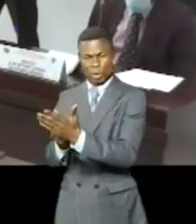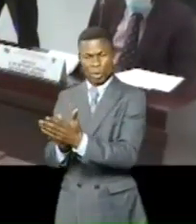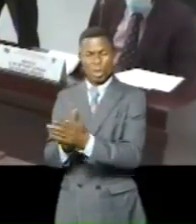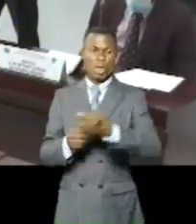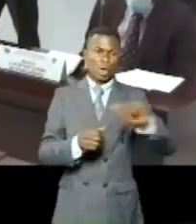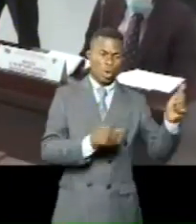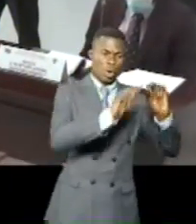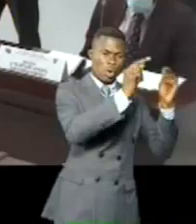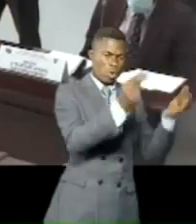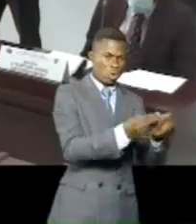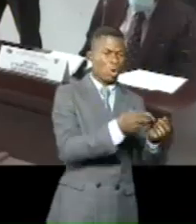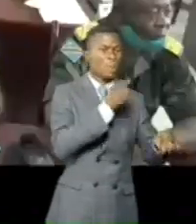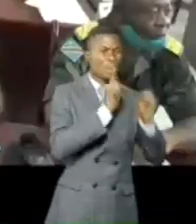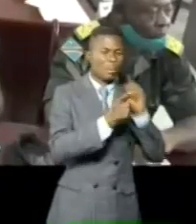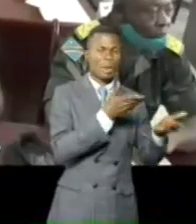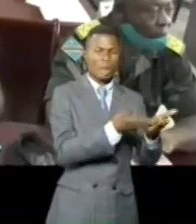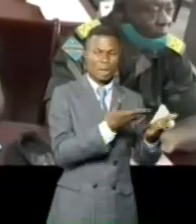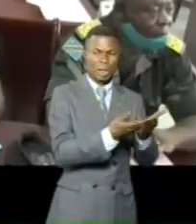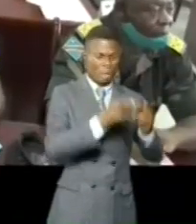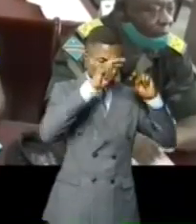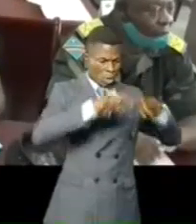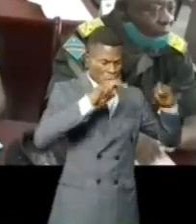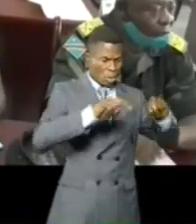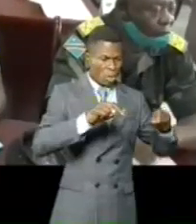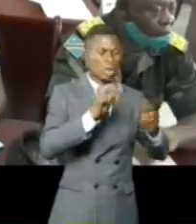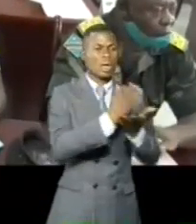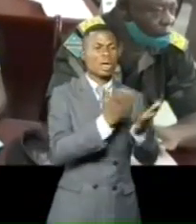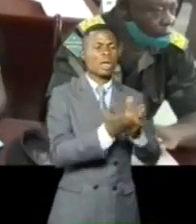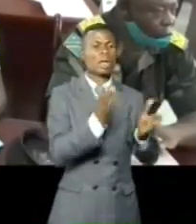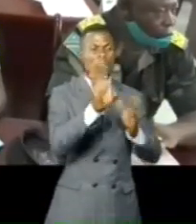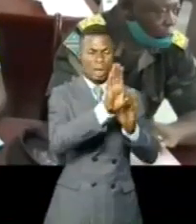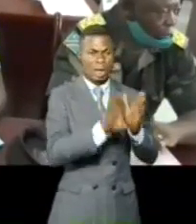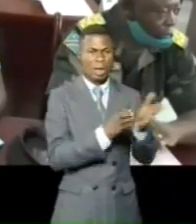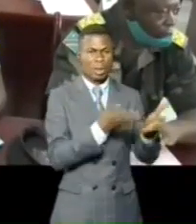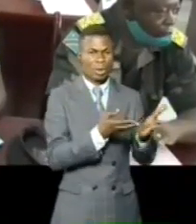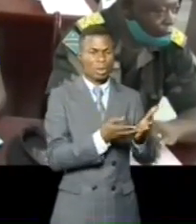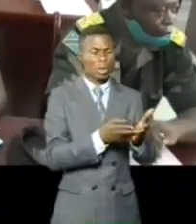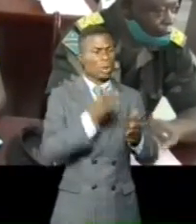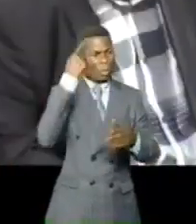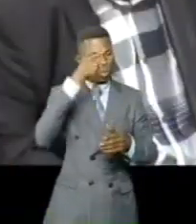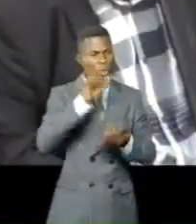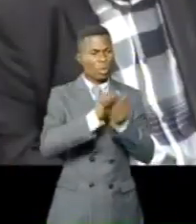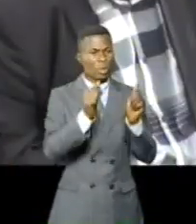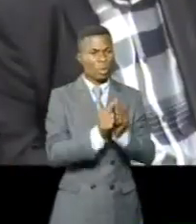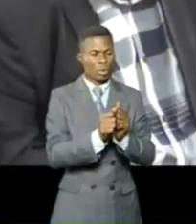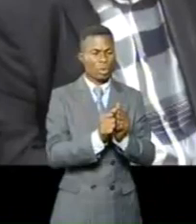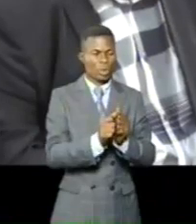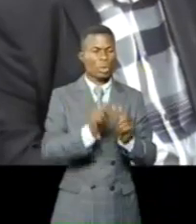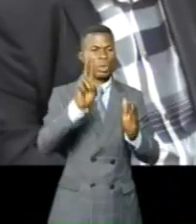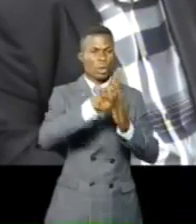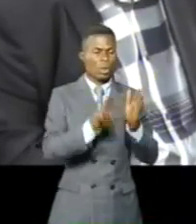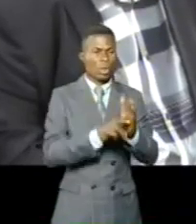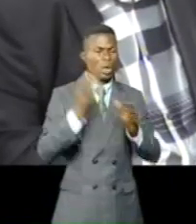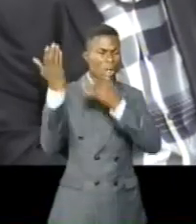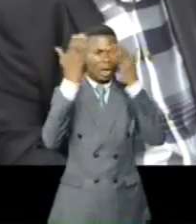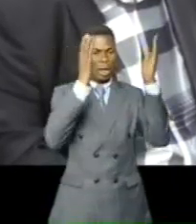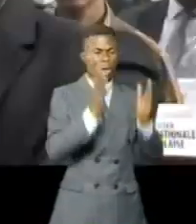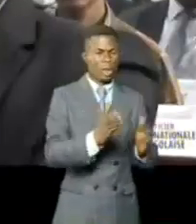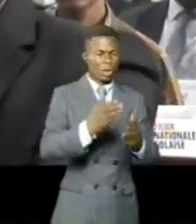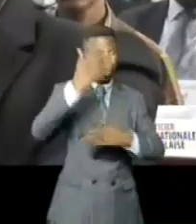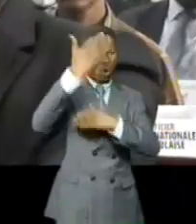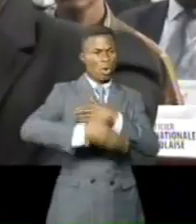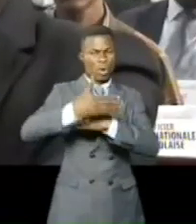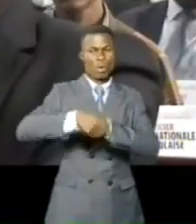que l'autre prendra à son compte l'étude du cadre institutionnel par rapport à la régulation du commerce